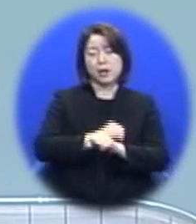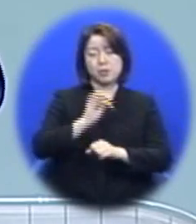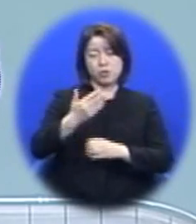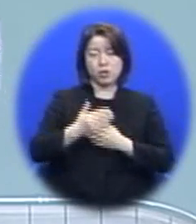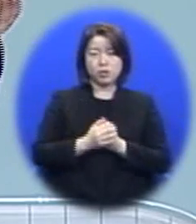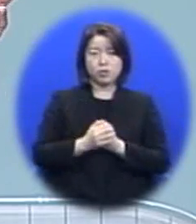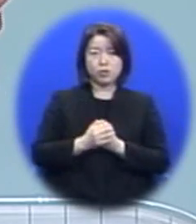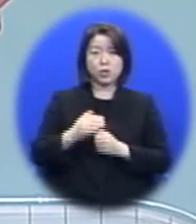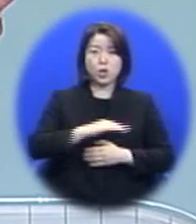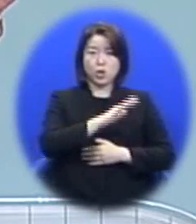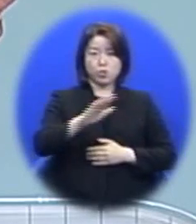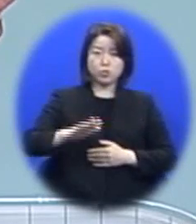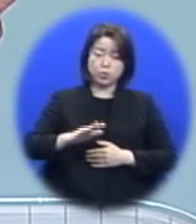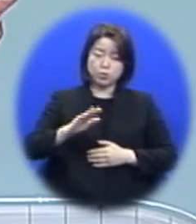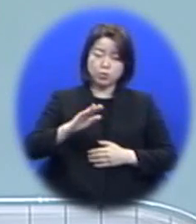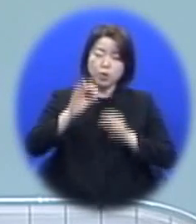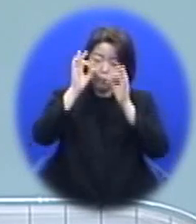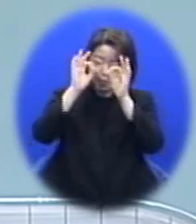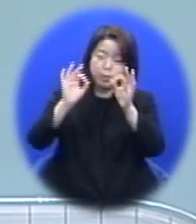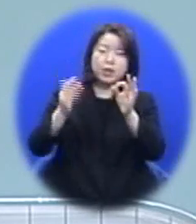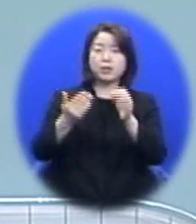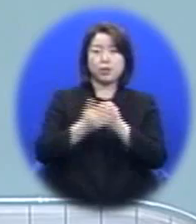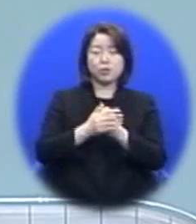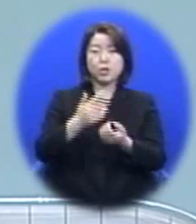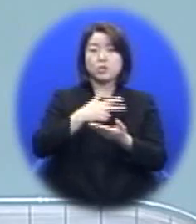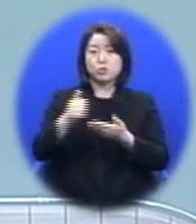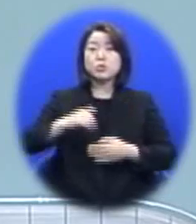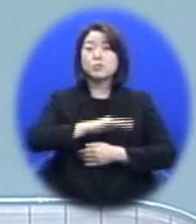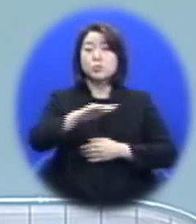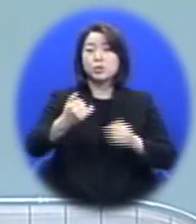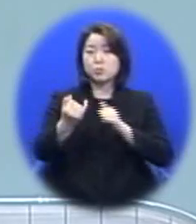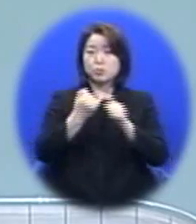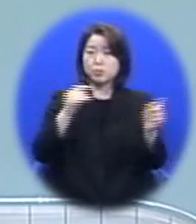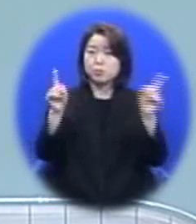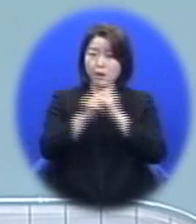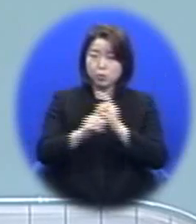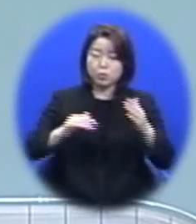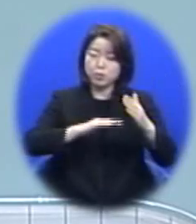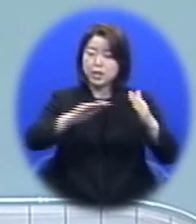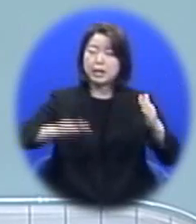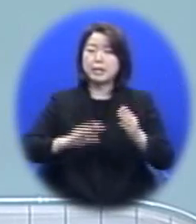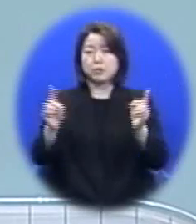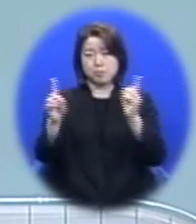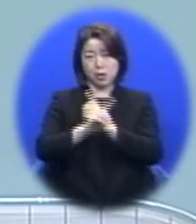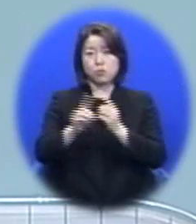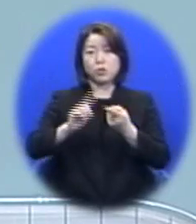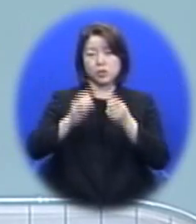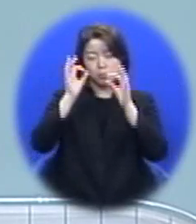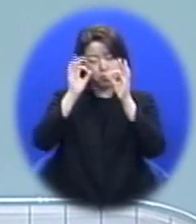그리고 우리는 보게 돼요. 주님이 우리 부부를 바꾸셨고 우리 가정을 바꾸셨다.